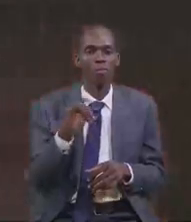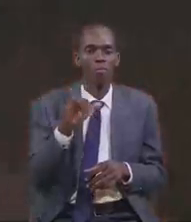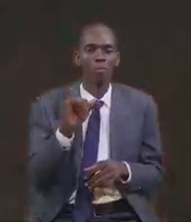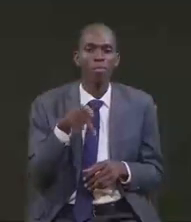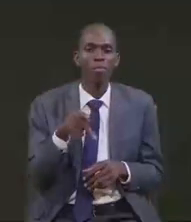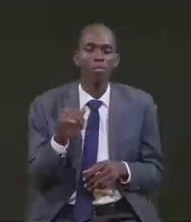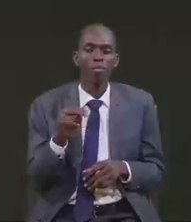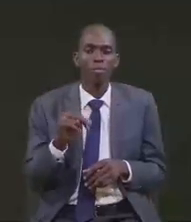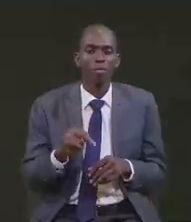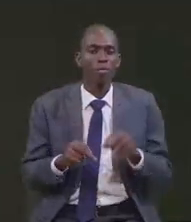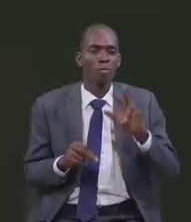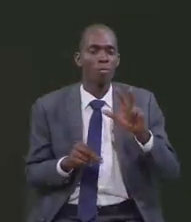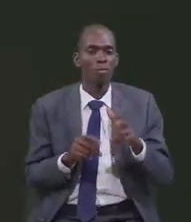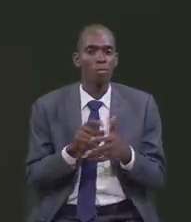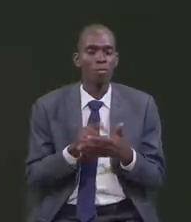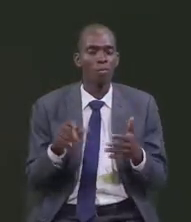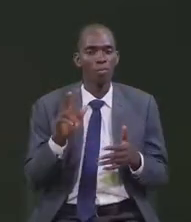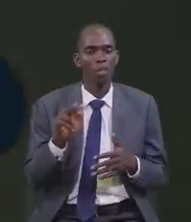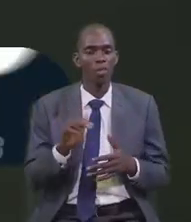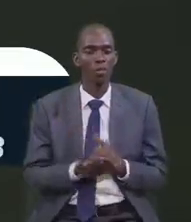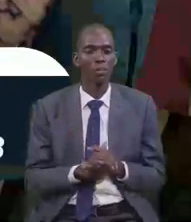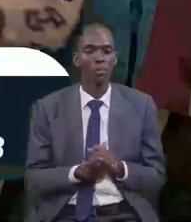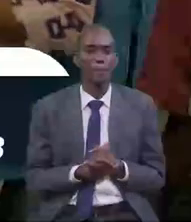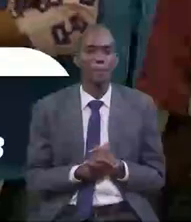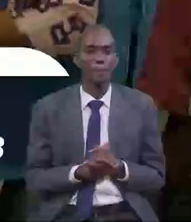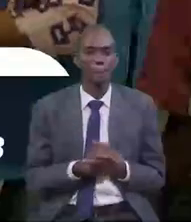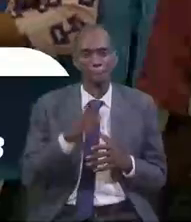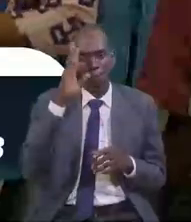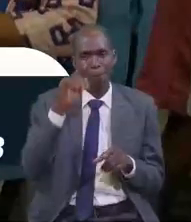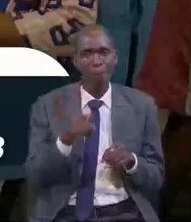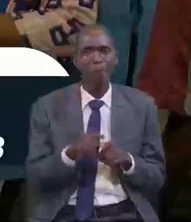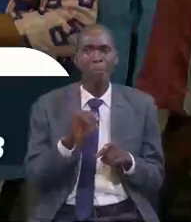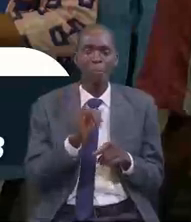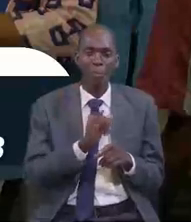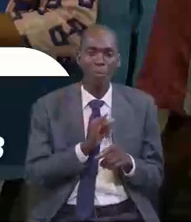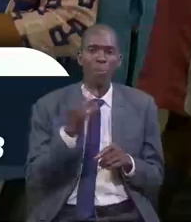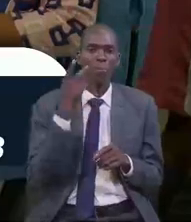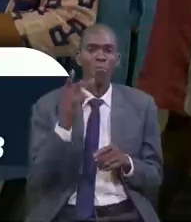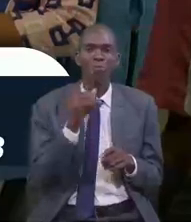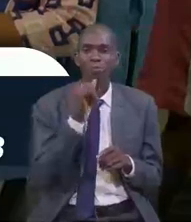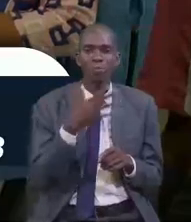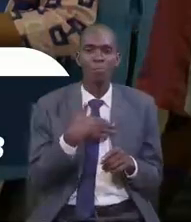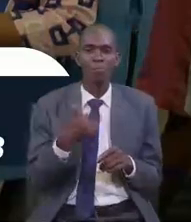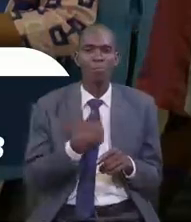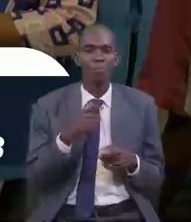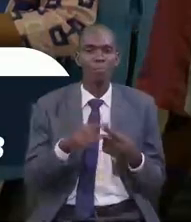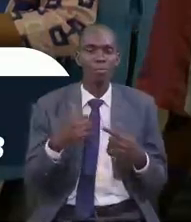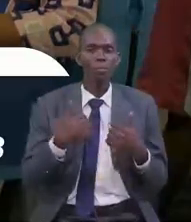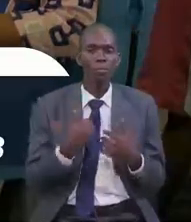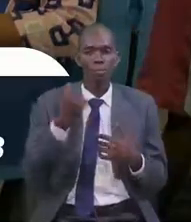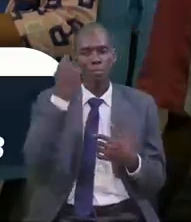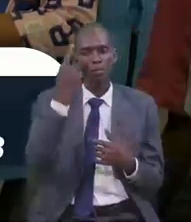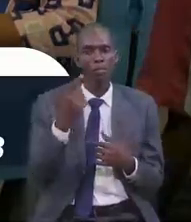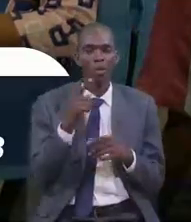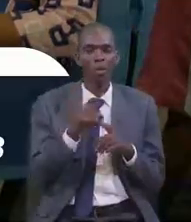Philippiens 3, verset 13. Frère, je ne pense pas l'avoir saisi, mais je fais